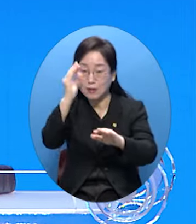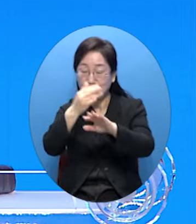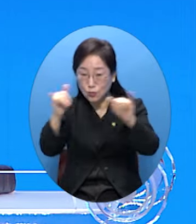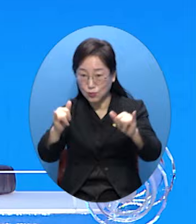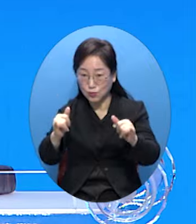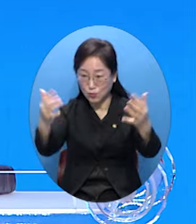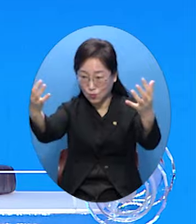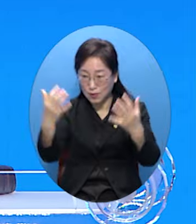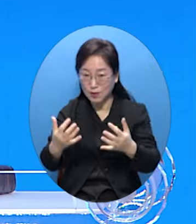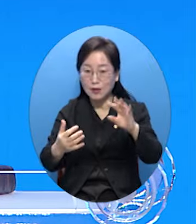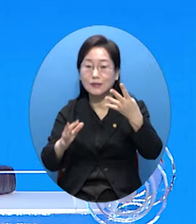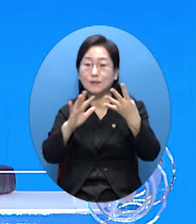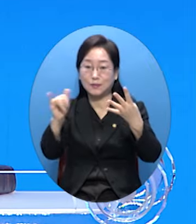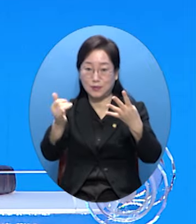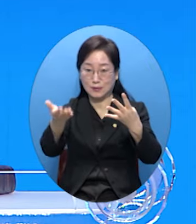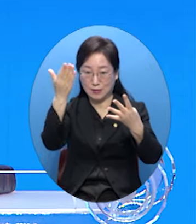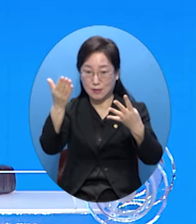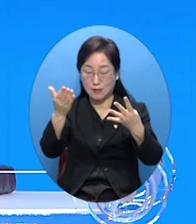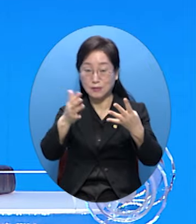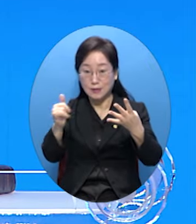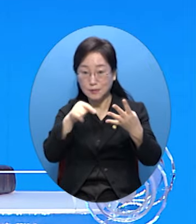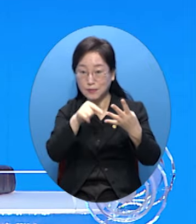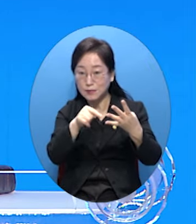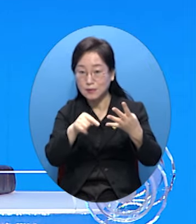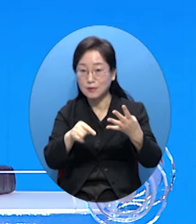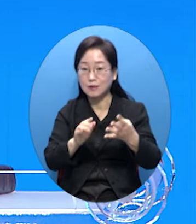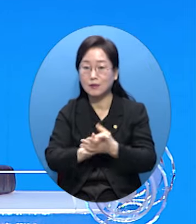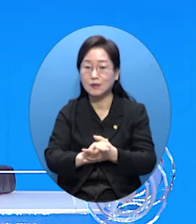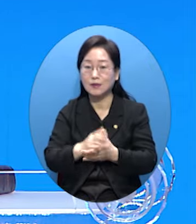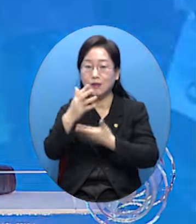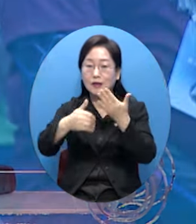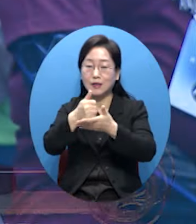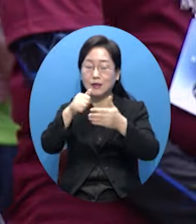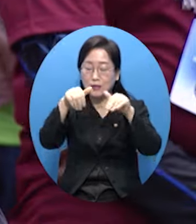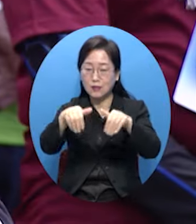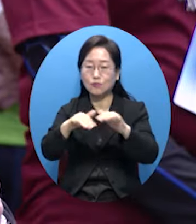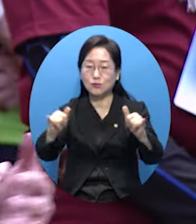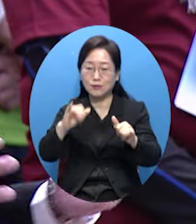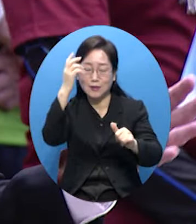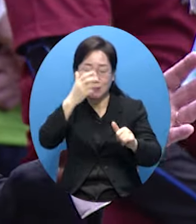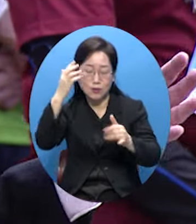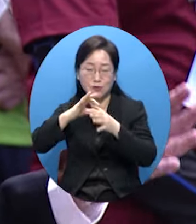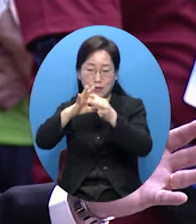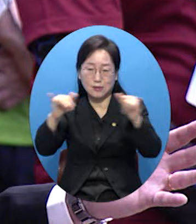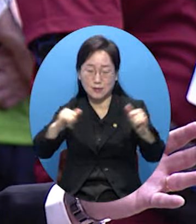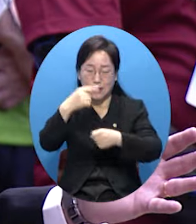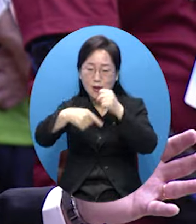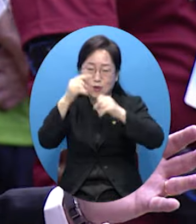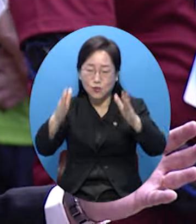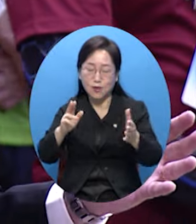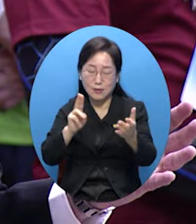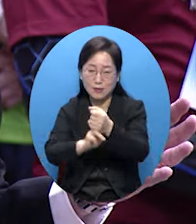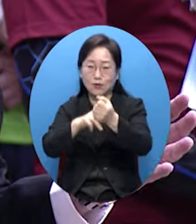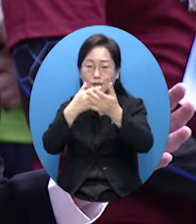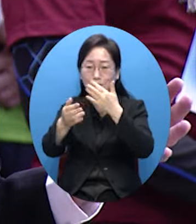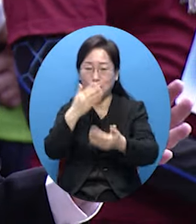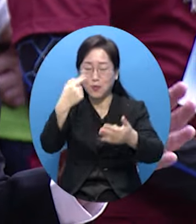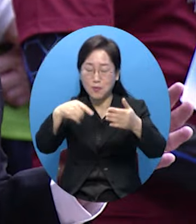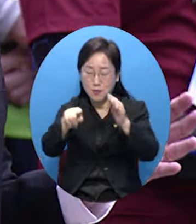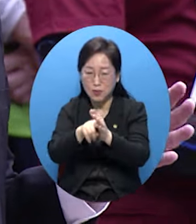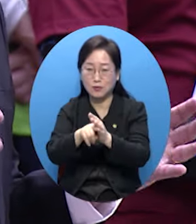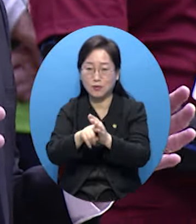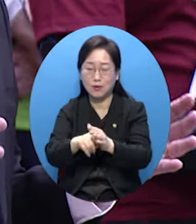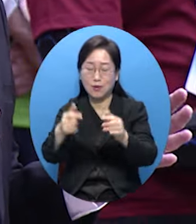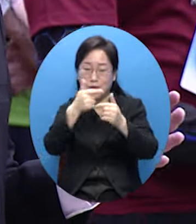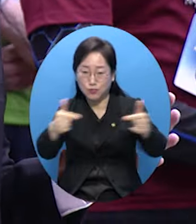명의 하나님의 일꾼들이 성령의 사람이 되어서 1년 동안 늘 기적을 체험할 수 있도록 큰 부흥역사가